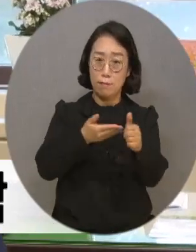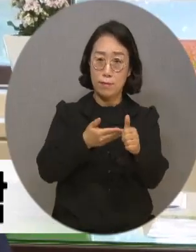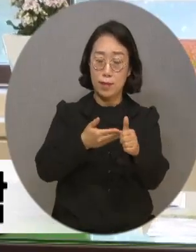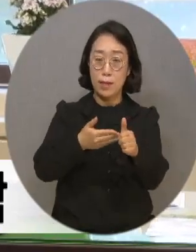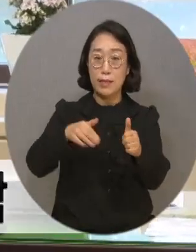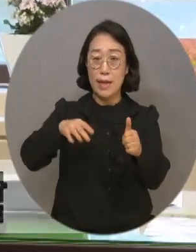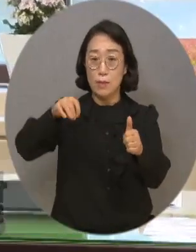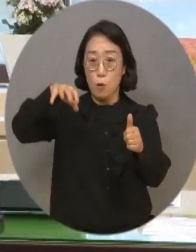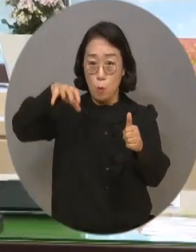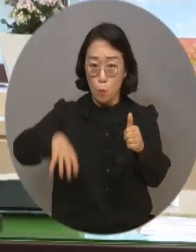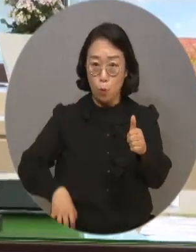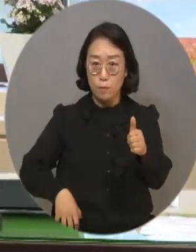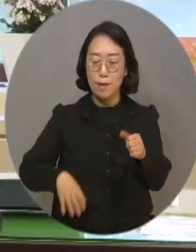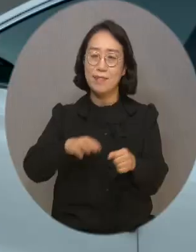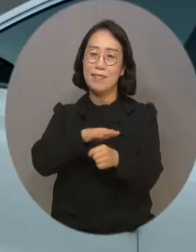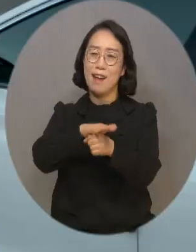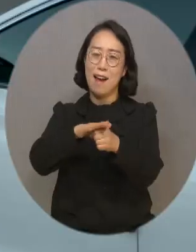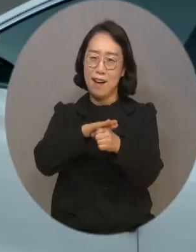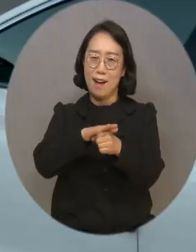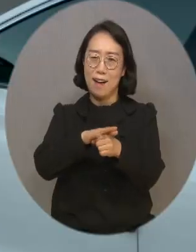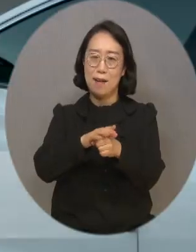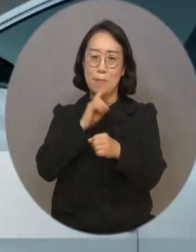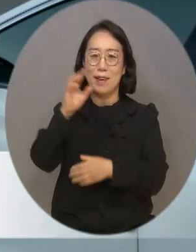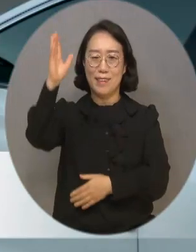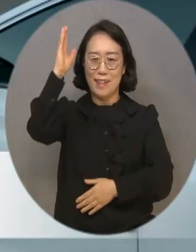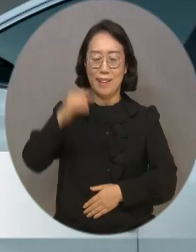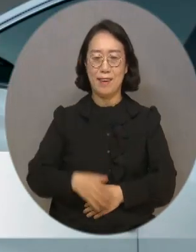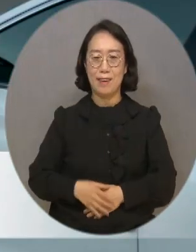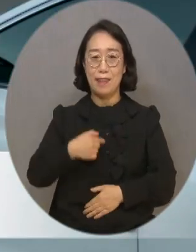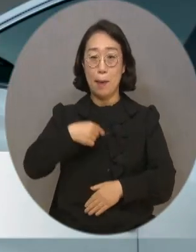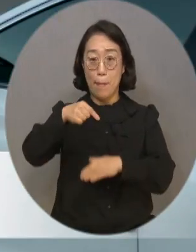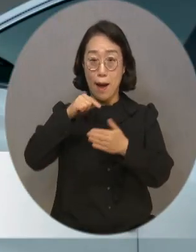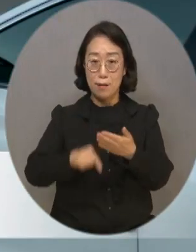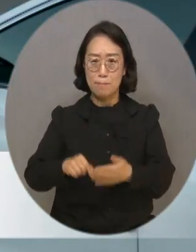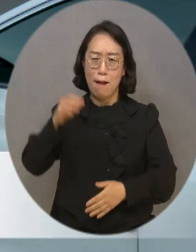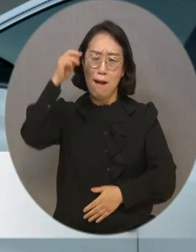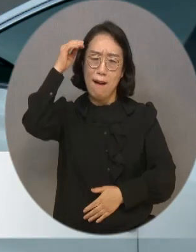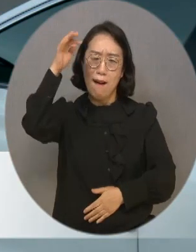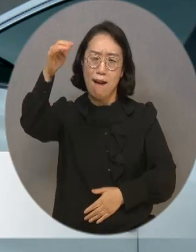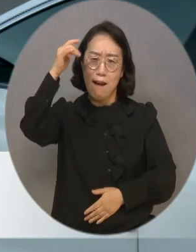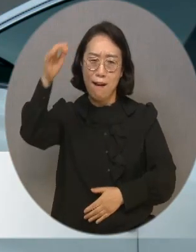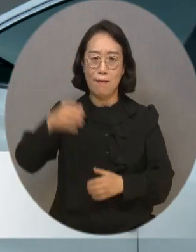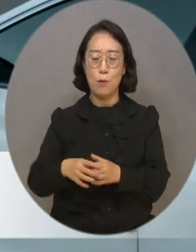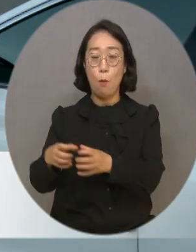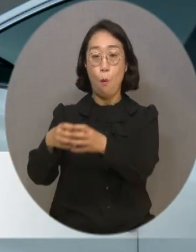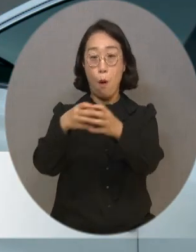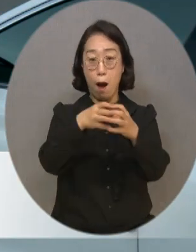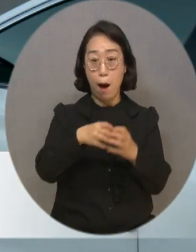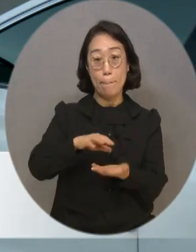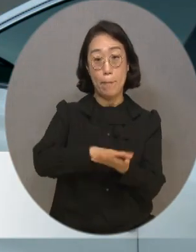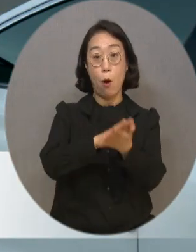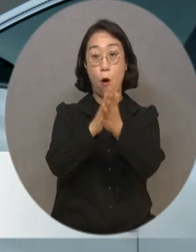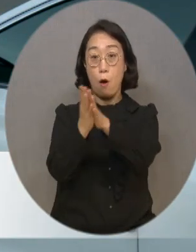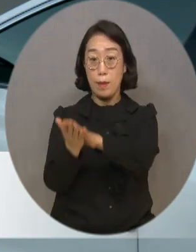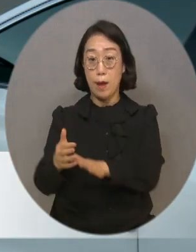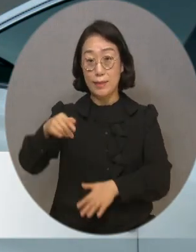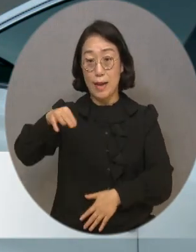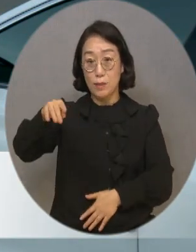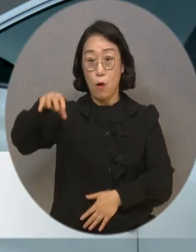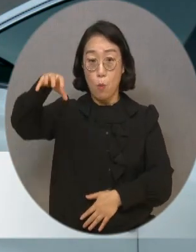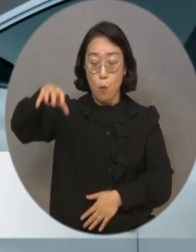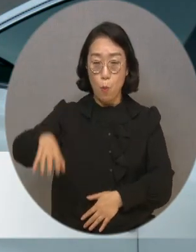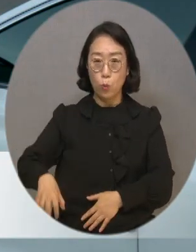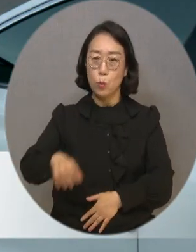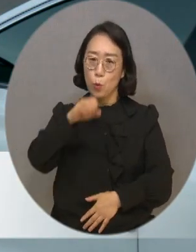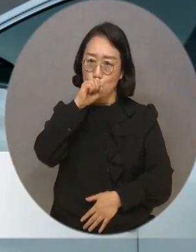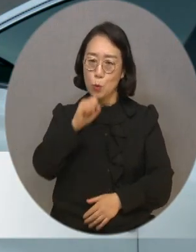대한 애정을 감추지 않았습니다. 제 마음의 고향이자 화합과 변화의 중심인 전라남도 장성군에 제가